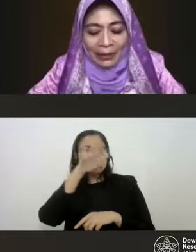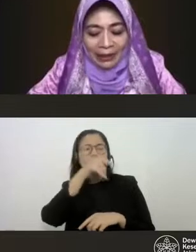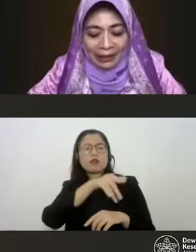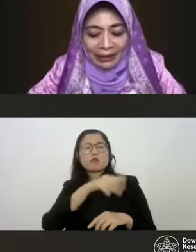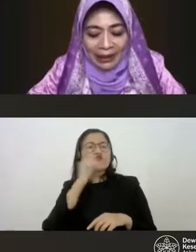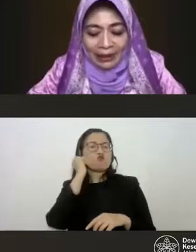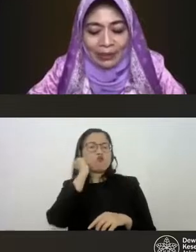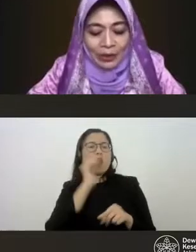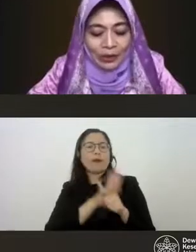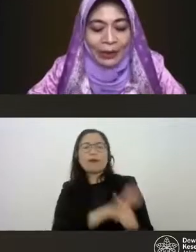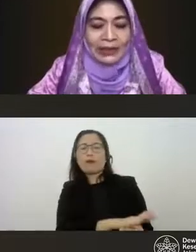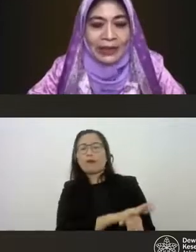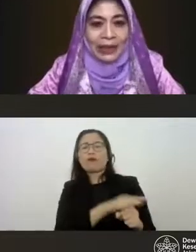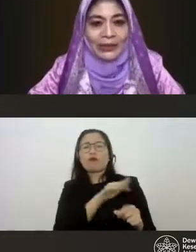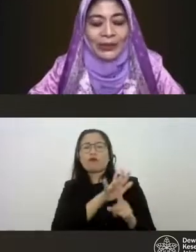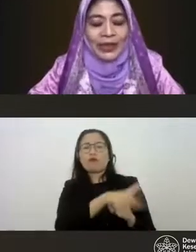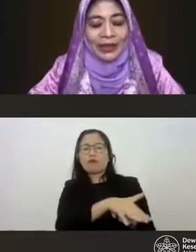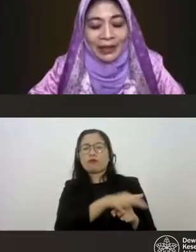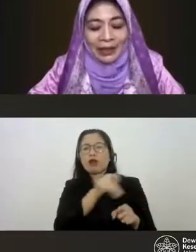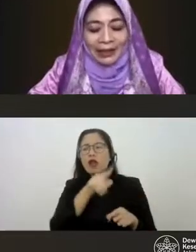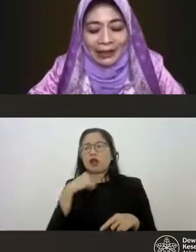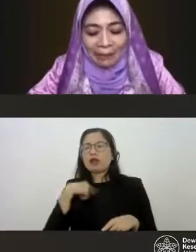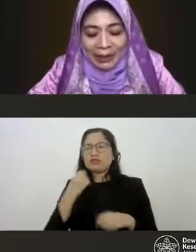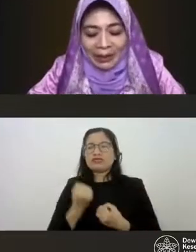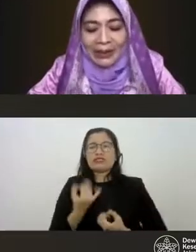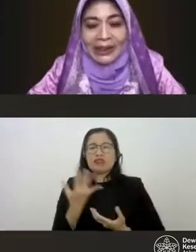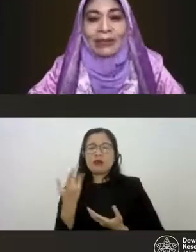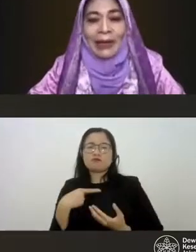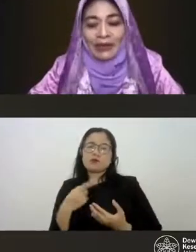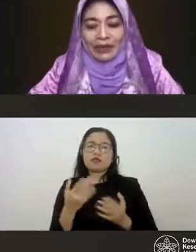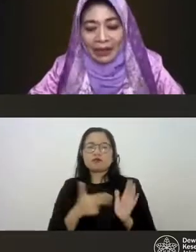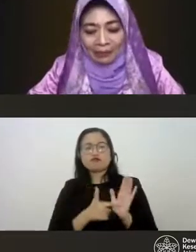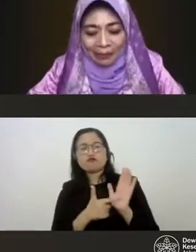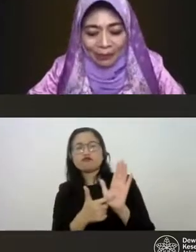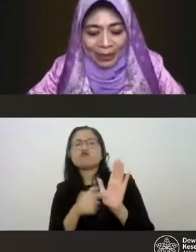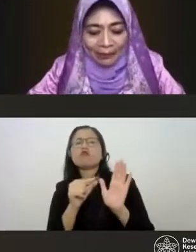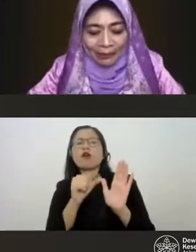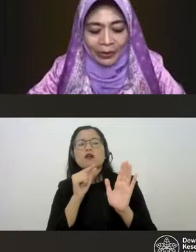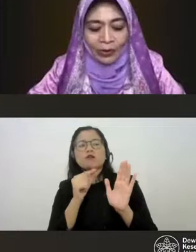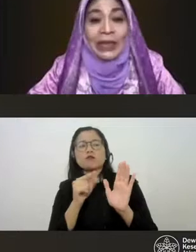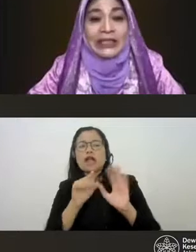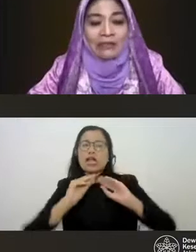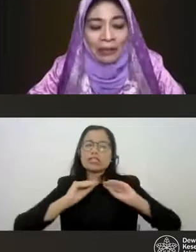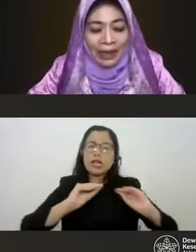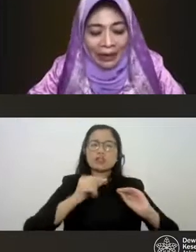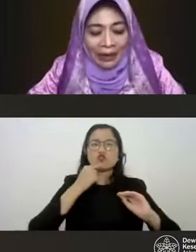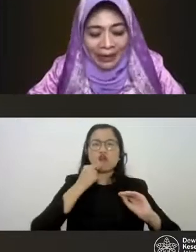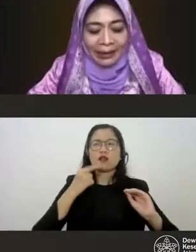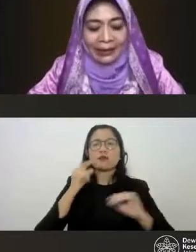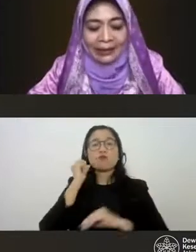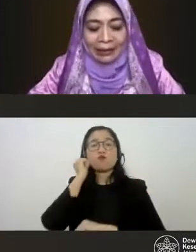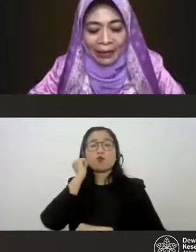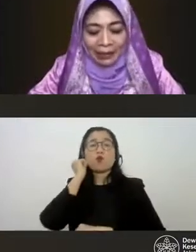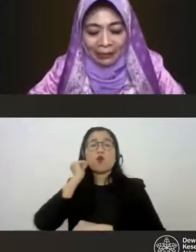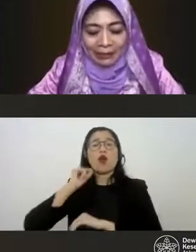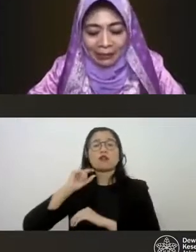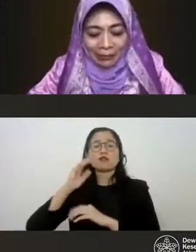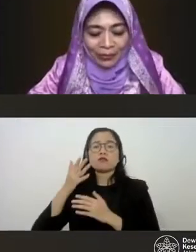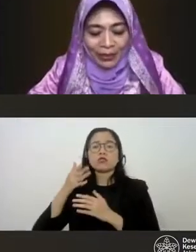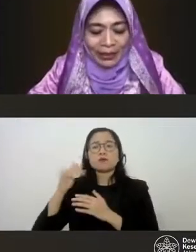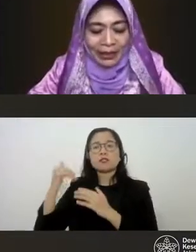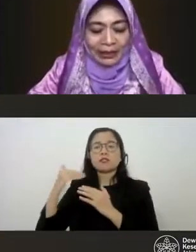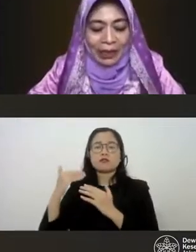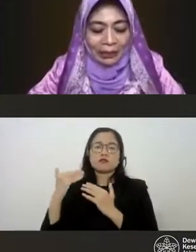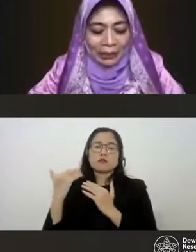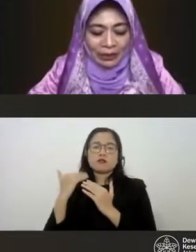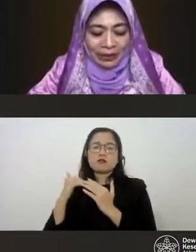kepada masyarakat Arab dan juga masyarakat dunia tentang pentingnya memanusiakan perempuan, wajibnya mengangkat harkat dan martabat